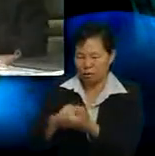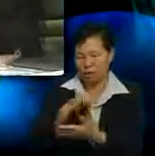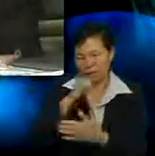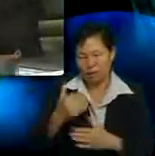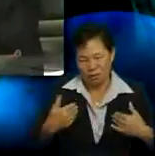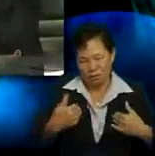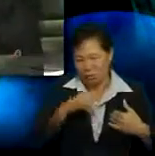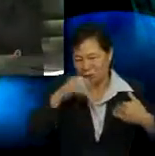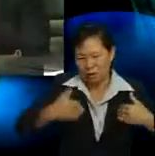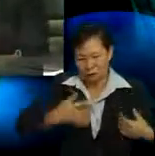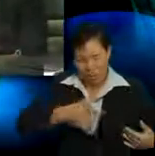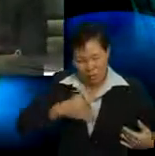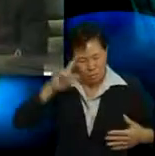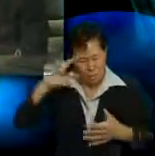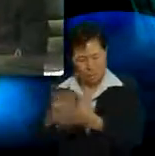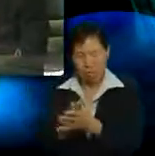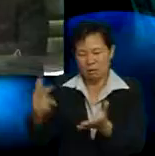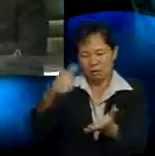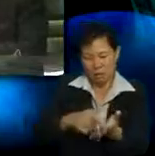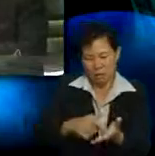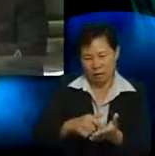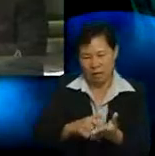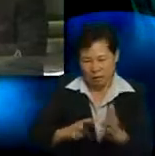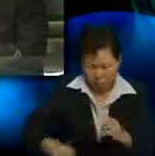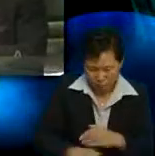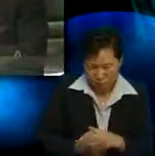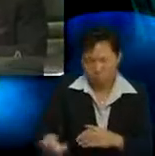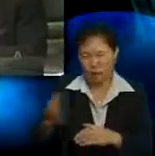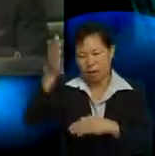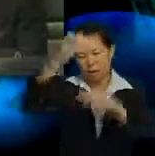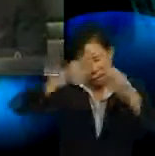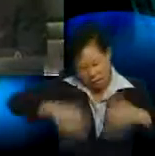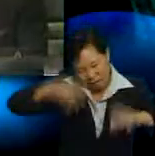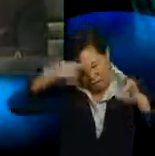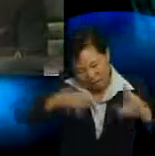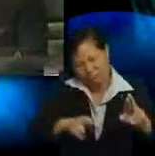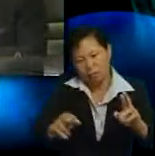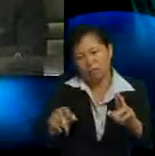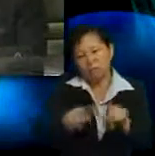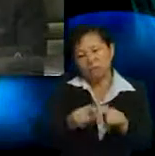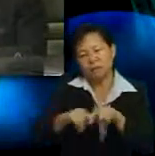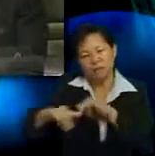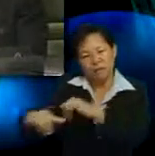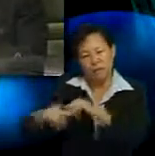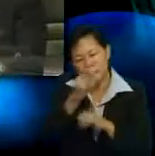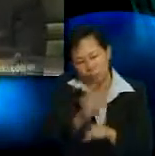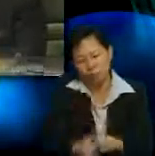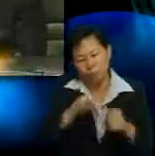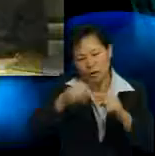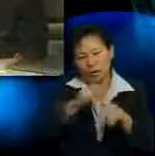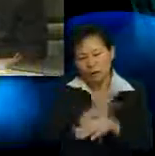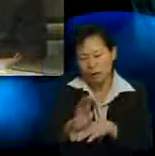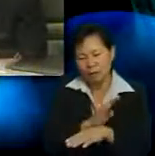ada perasaan percaya lagi. Mereka akan hilang rasa hormat sesama individu, dan akhirnya apabila mereka